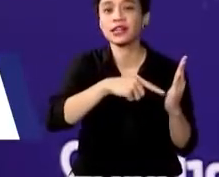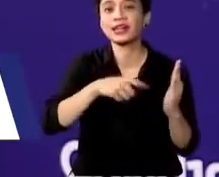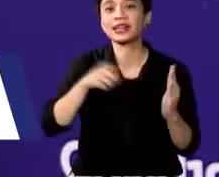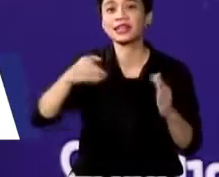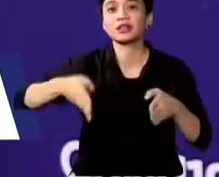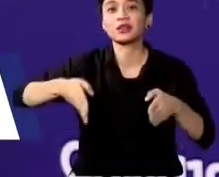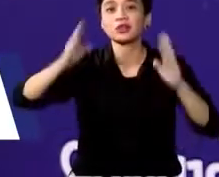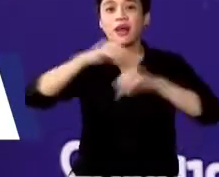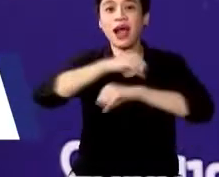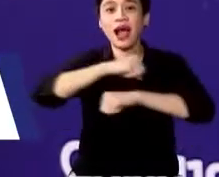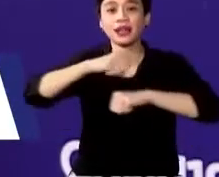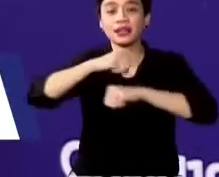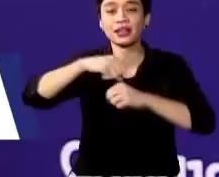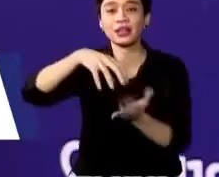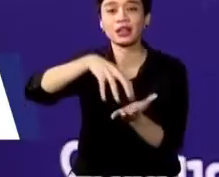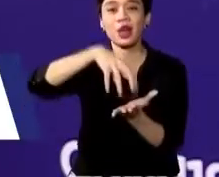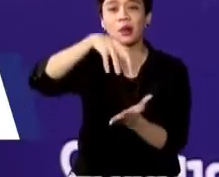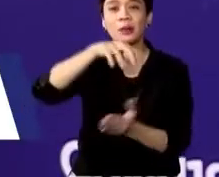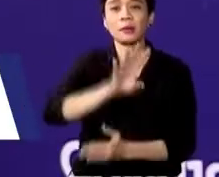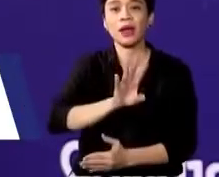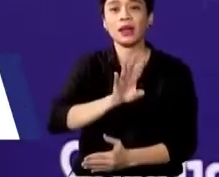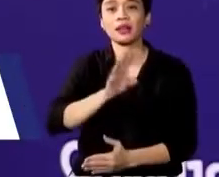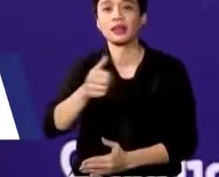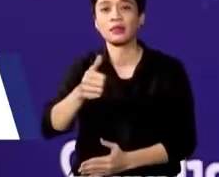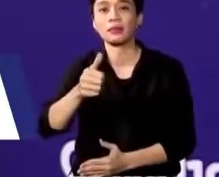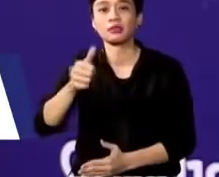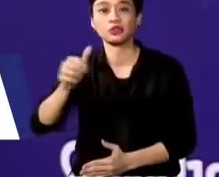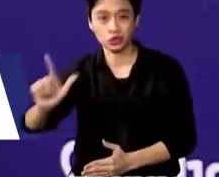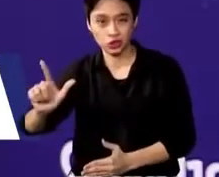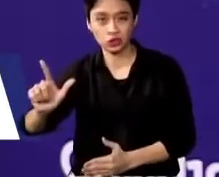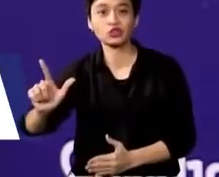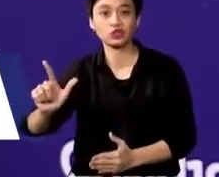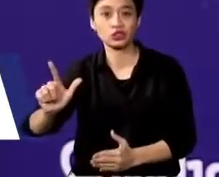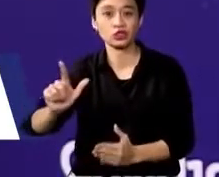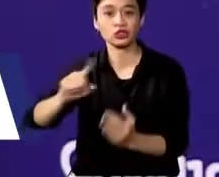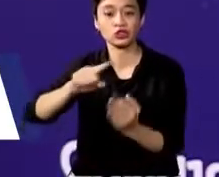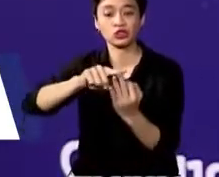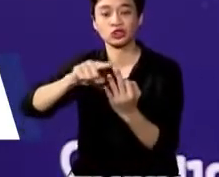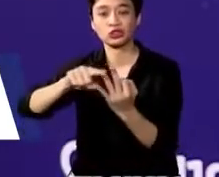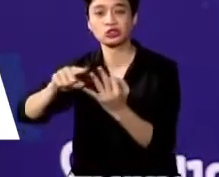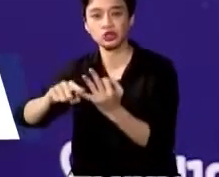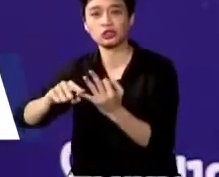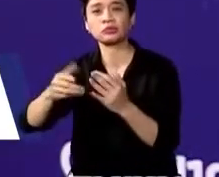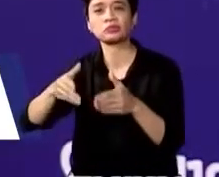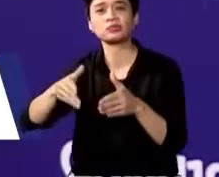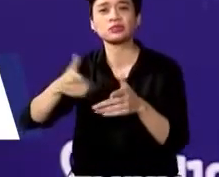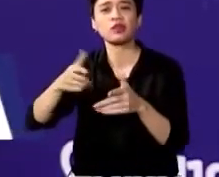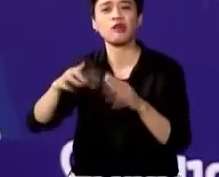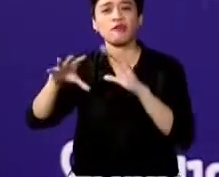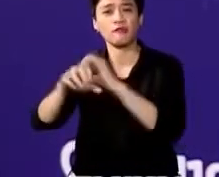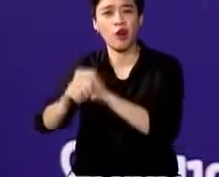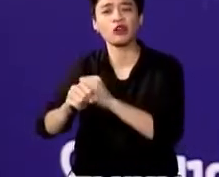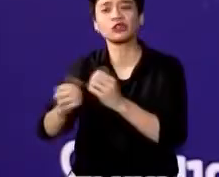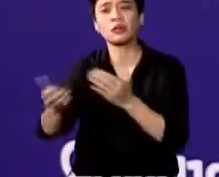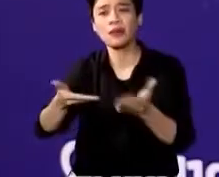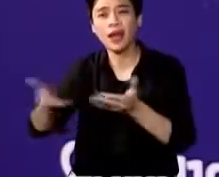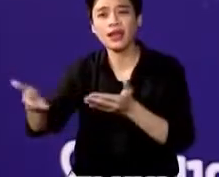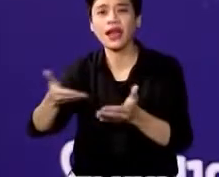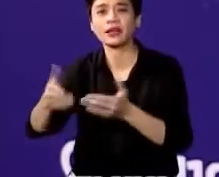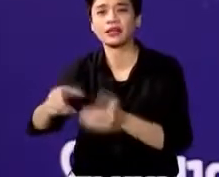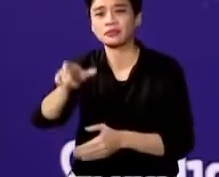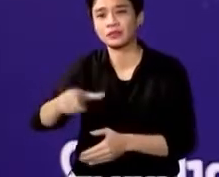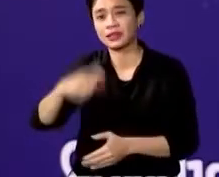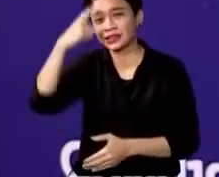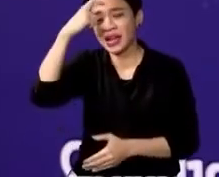tower 467 Tower yang untuk melayani pasien-pasien yang bergejala ya bergejala di